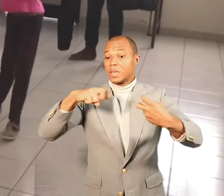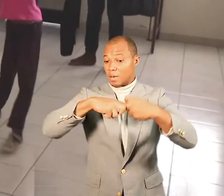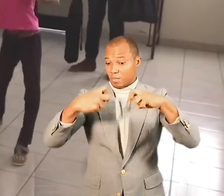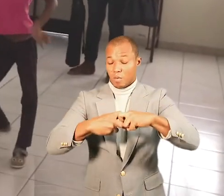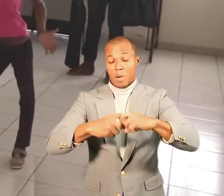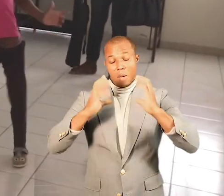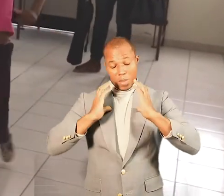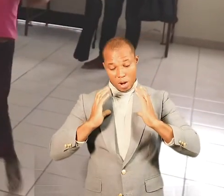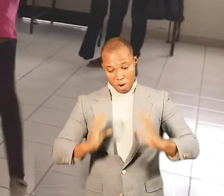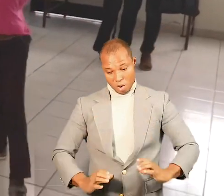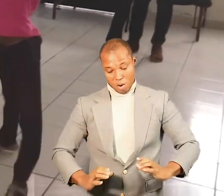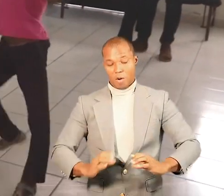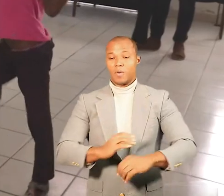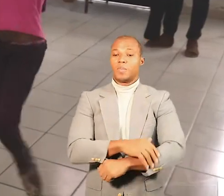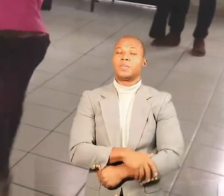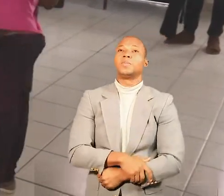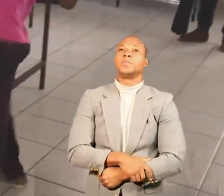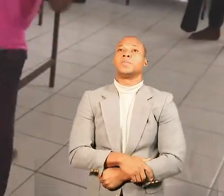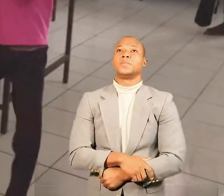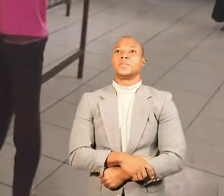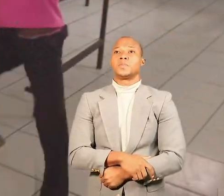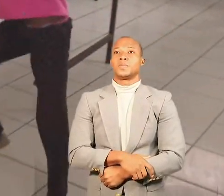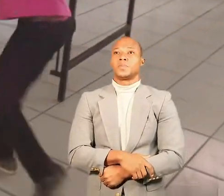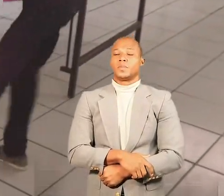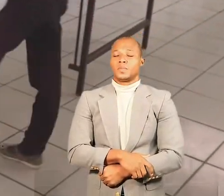qui a trait à physique là et dépendamment de